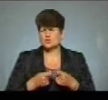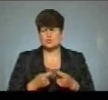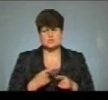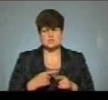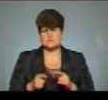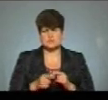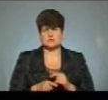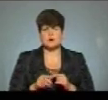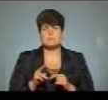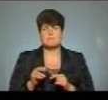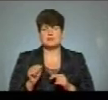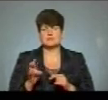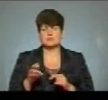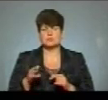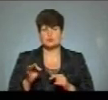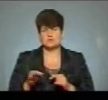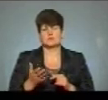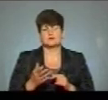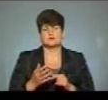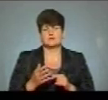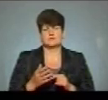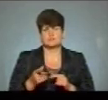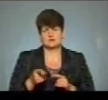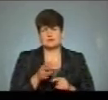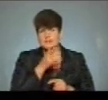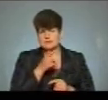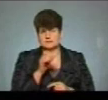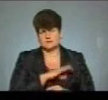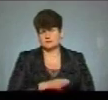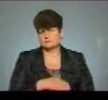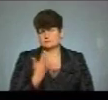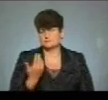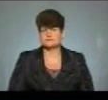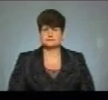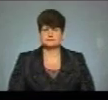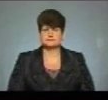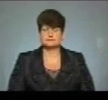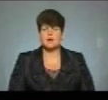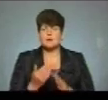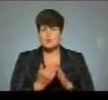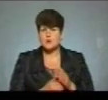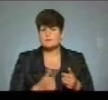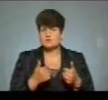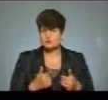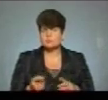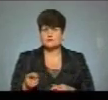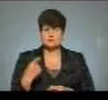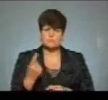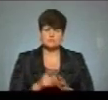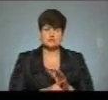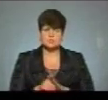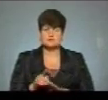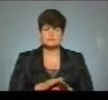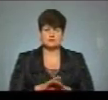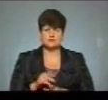вони, термін їх піднадлесні набагато більші. Програму «Добре» в Тернопільській області почали